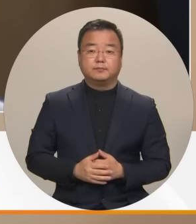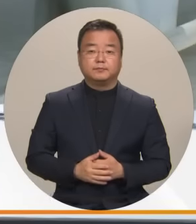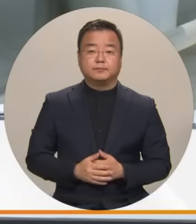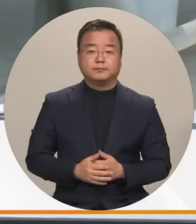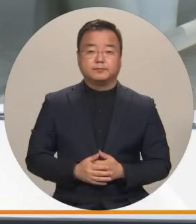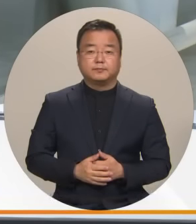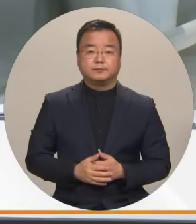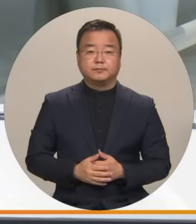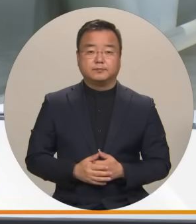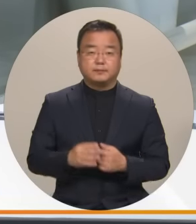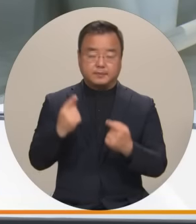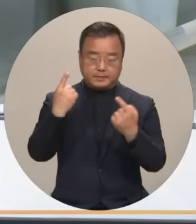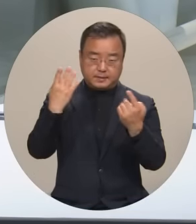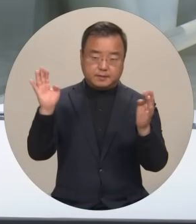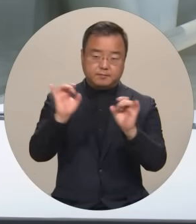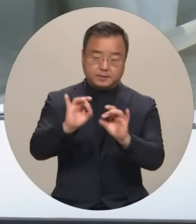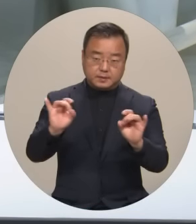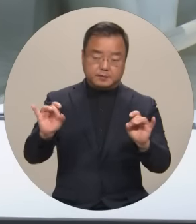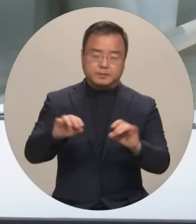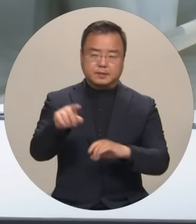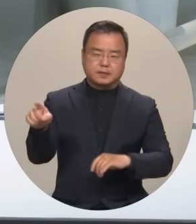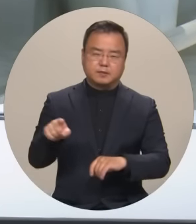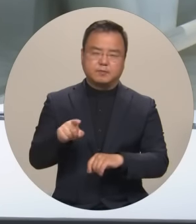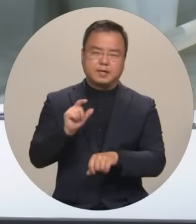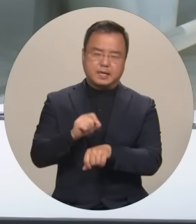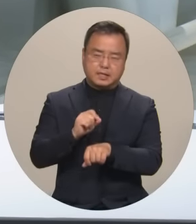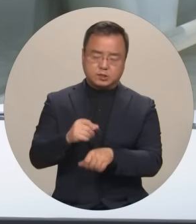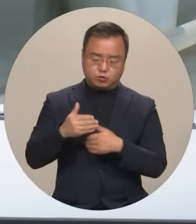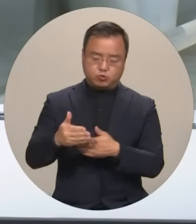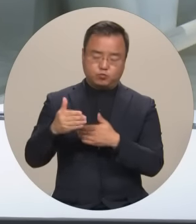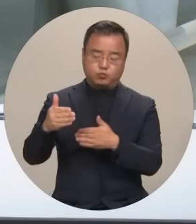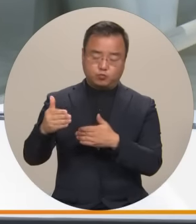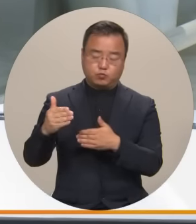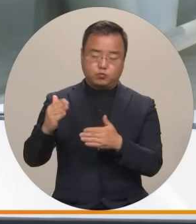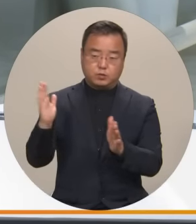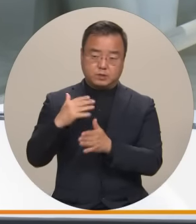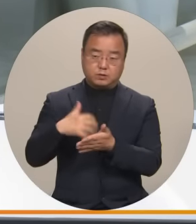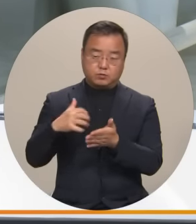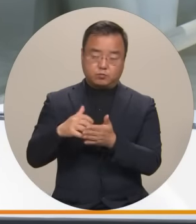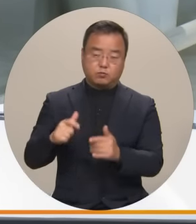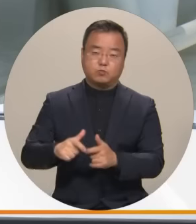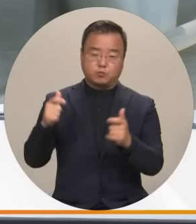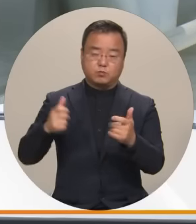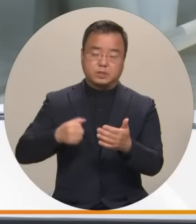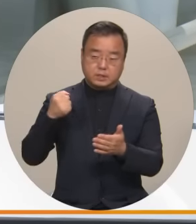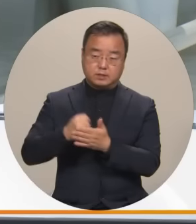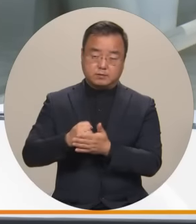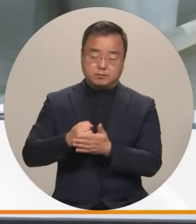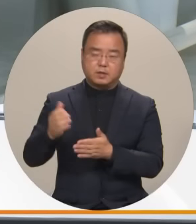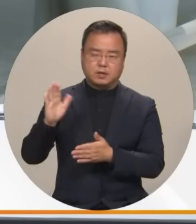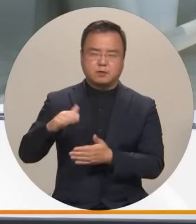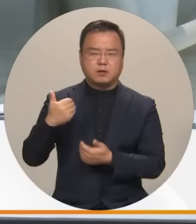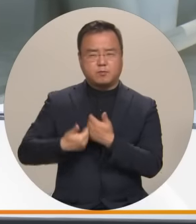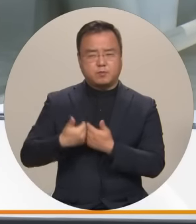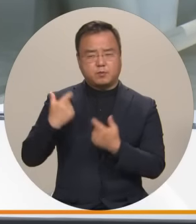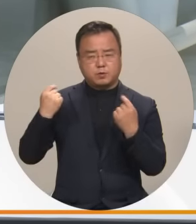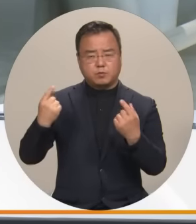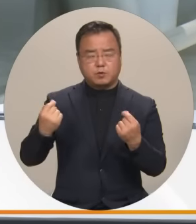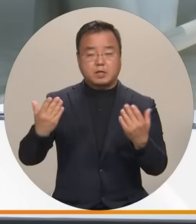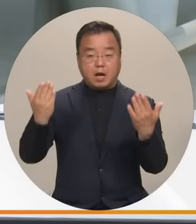어쨌든 대학들은 지금 행정적으로 증원 절차에 속속 들어가 있는데 여전히 진통을 걷고 있는 대학들도